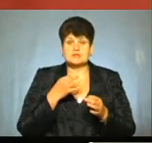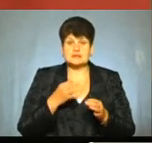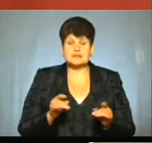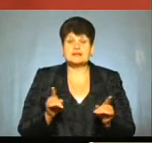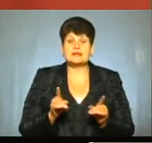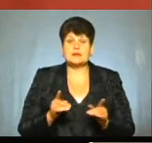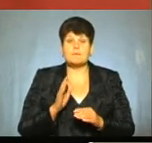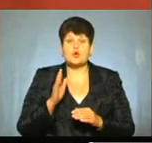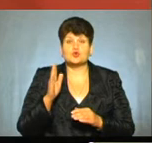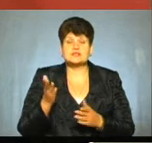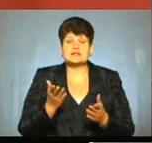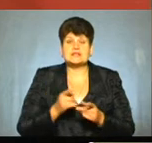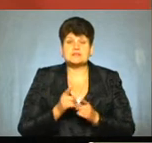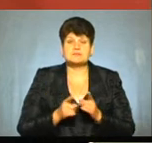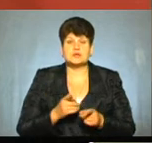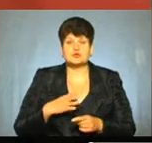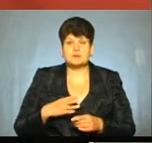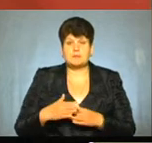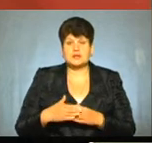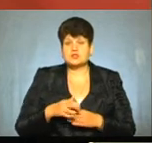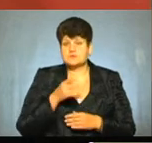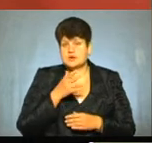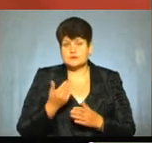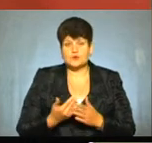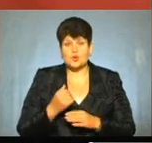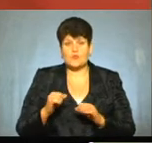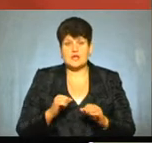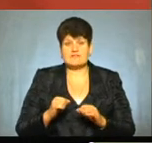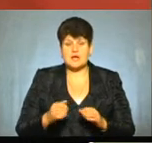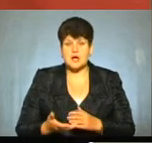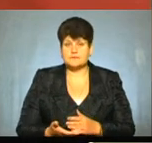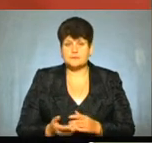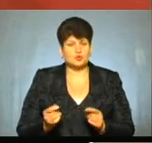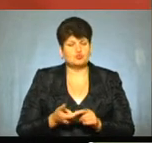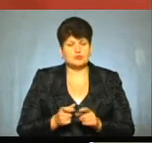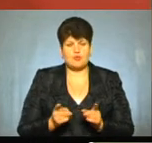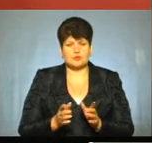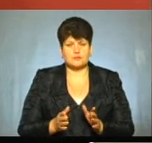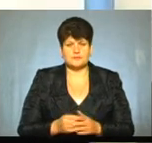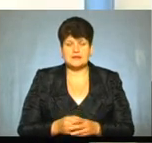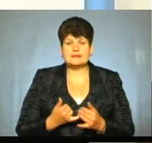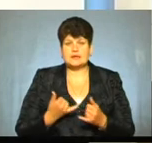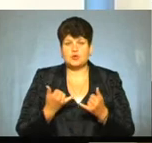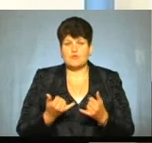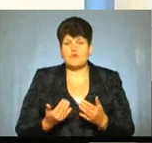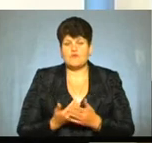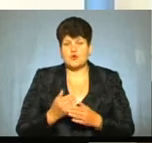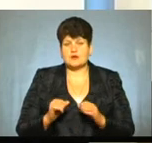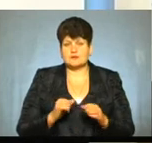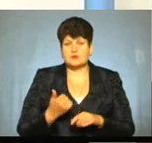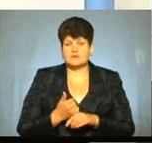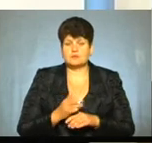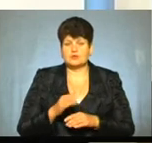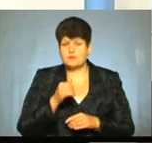що можемо сказати, які прогнози, які зміни очікувати найближчим часом від нового керівника? Дуже коротко. Я думаю, що для нового керівника